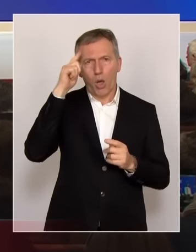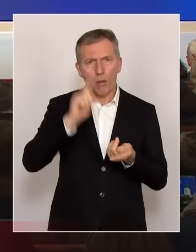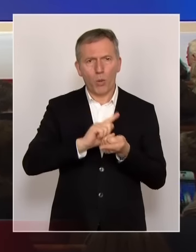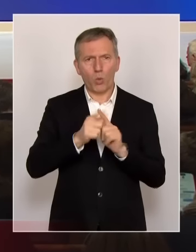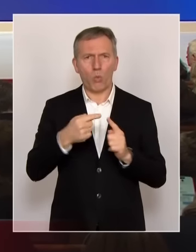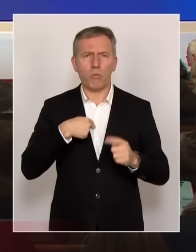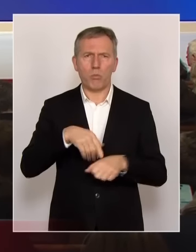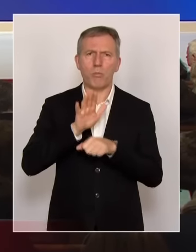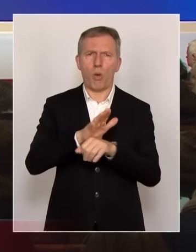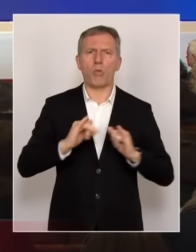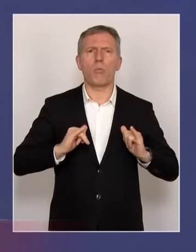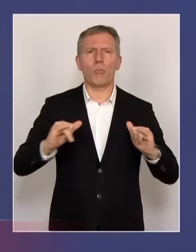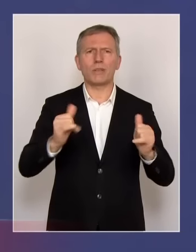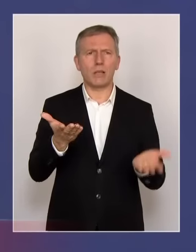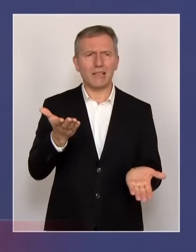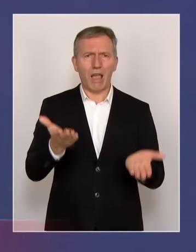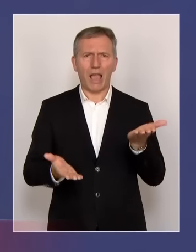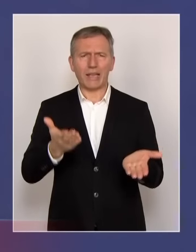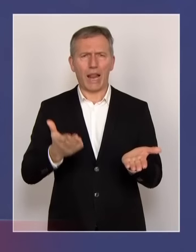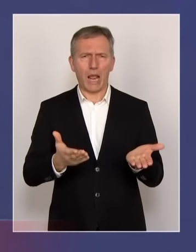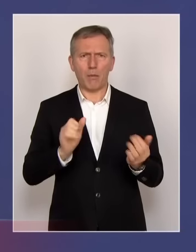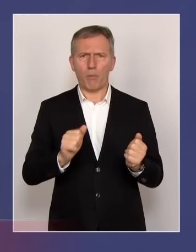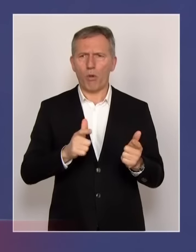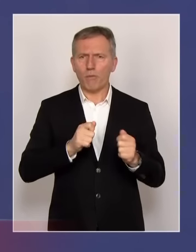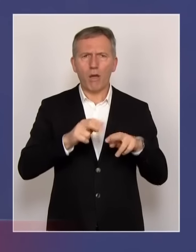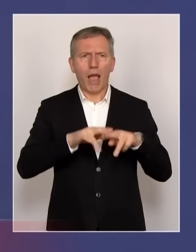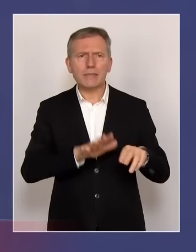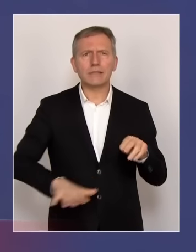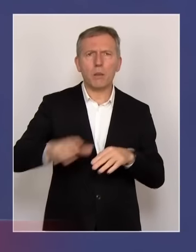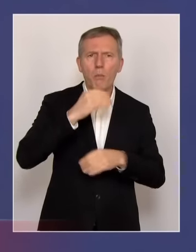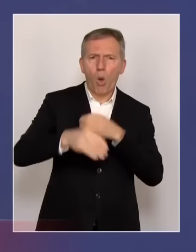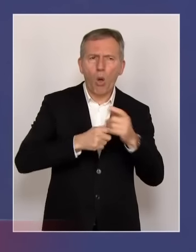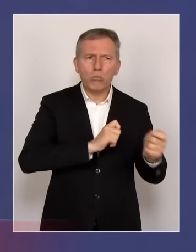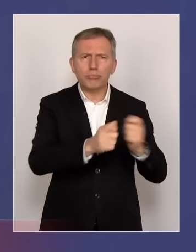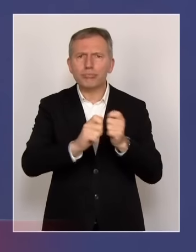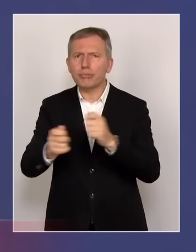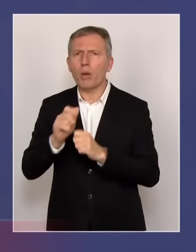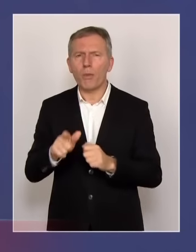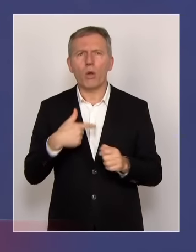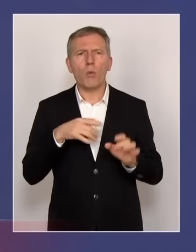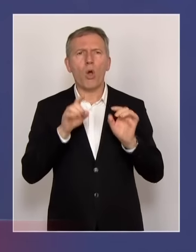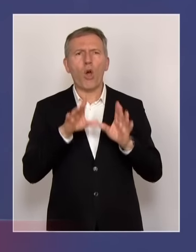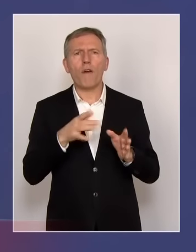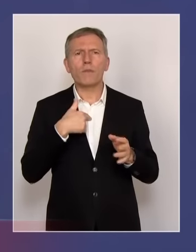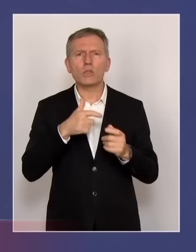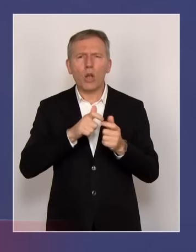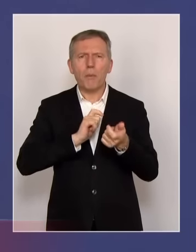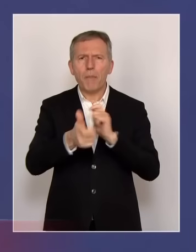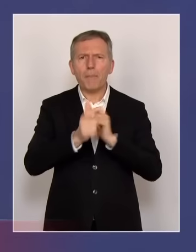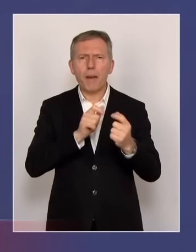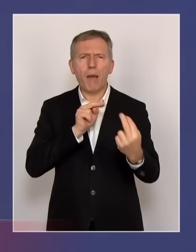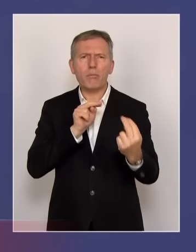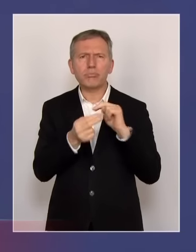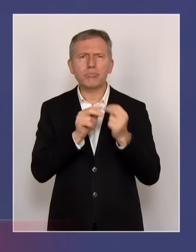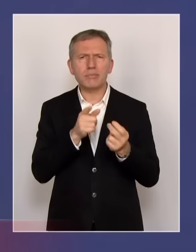d'équilibre qui parle au reste du monde et qui refuse en quelque sorte la confrontation bipolaire dans laquelle trop de continents